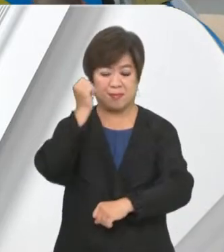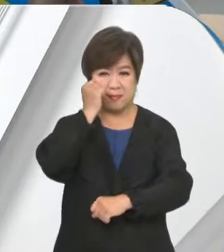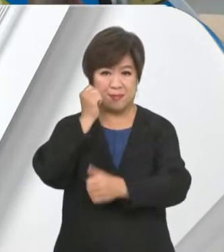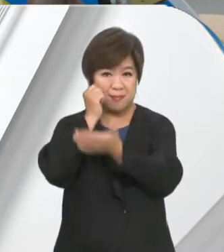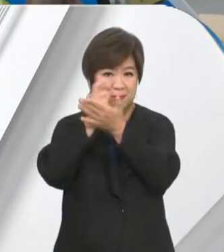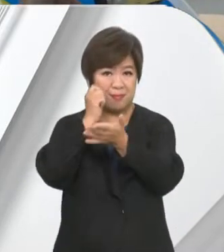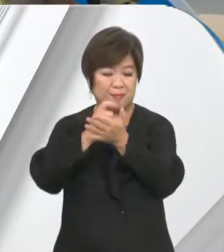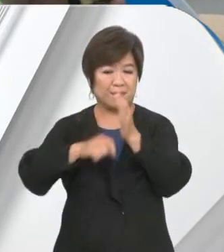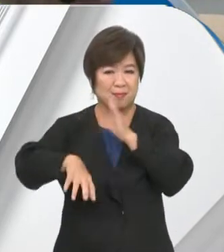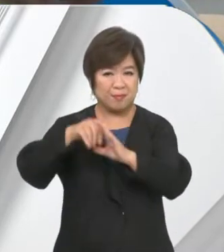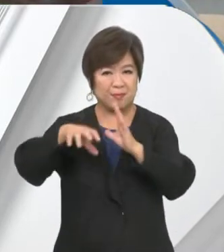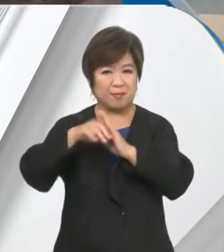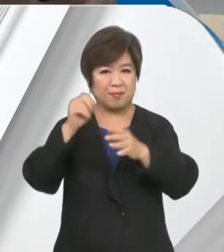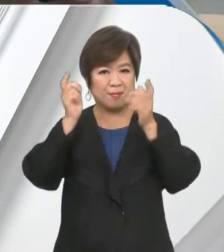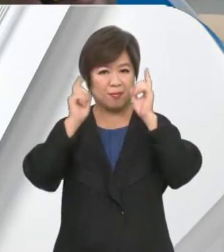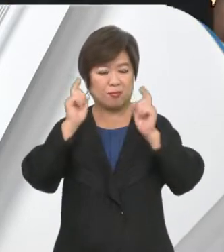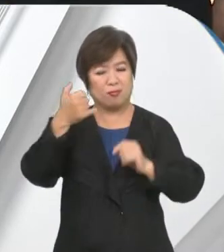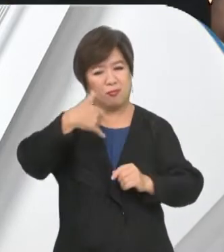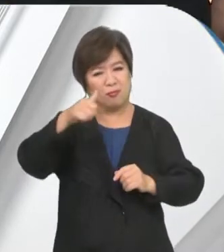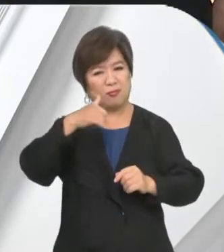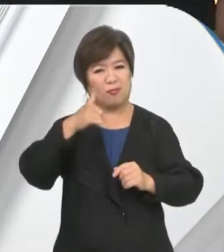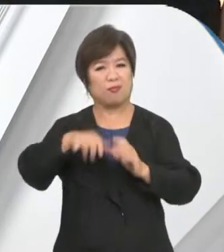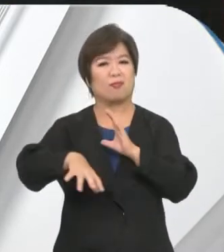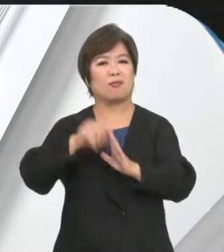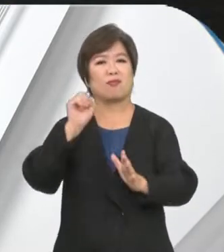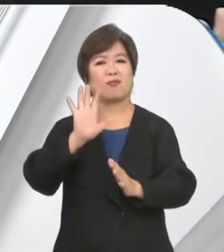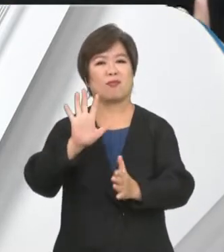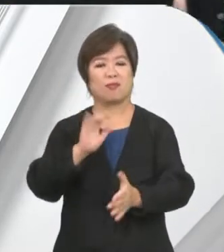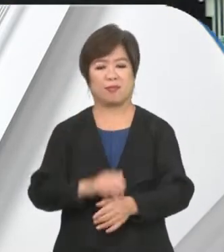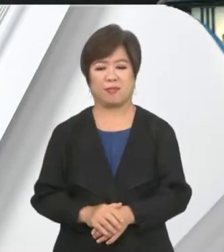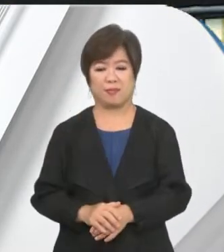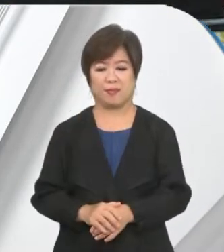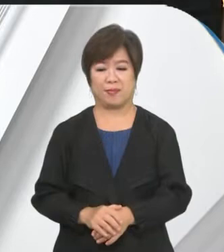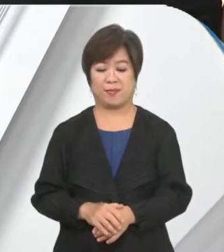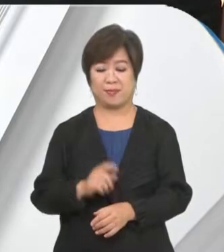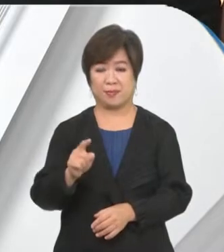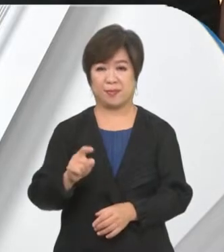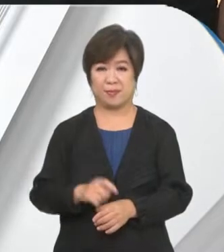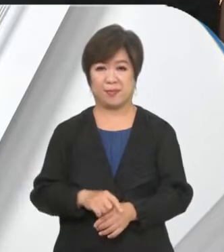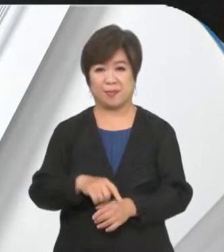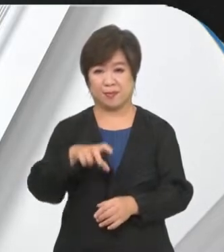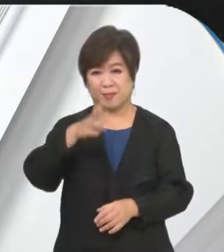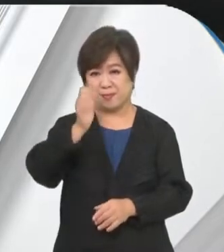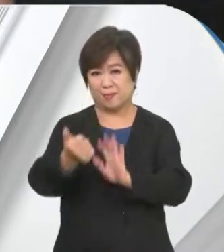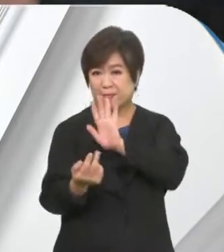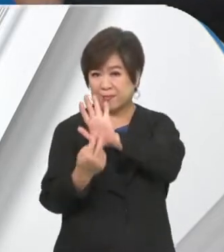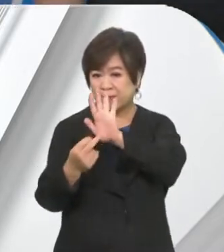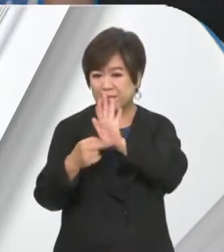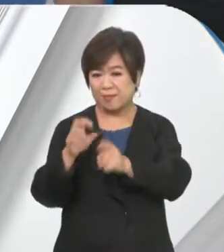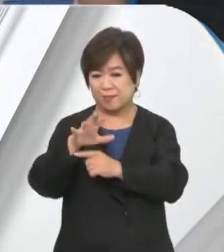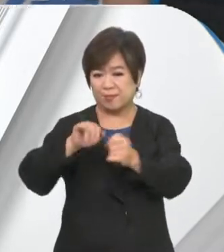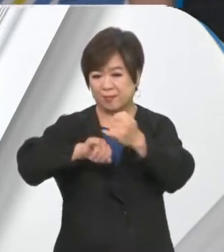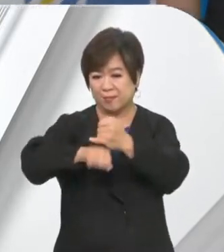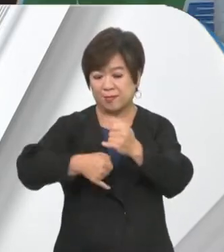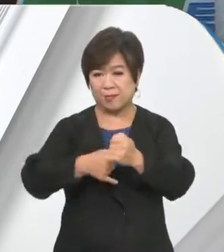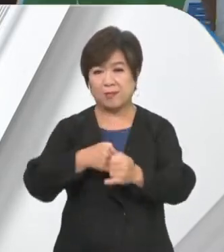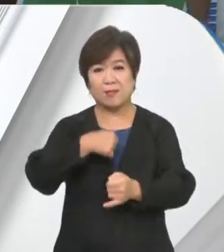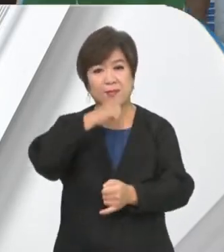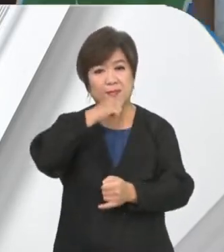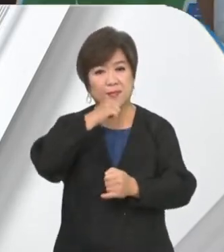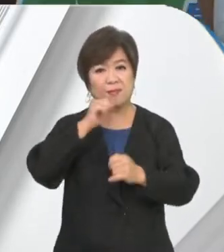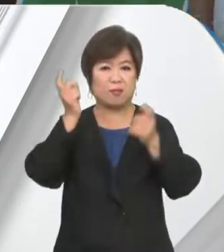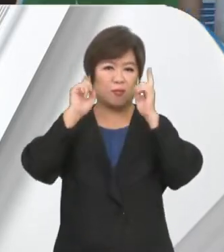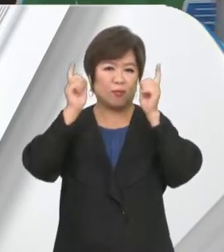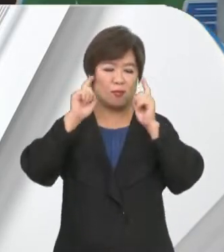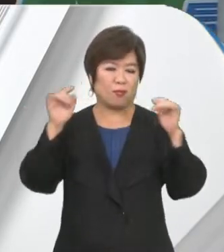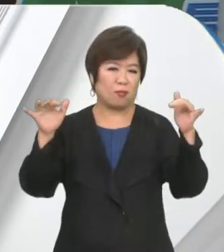抽玩得越多，越有机会抽到。 屏东县政府高级处处长王国维表示，肯定是台湾观光发展的指